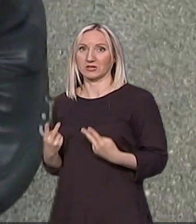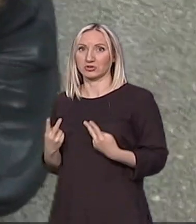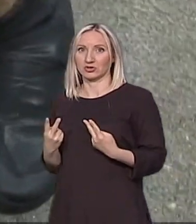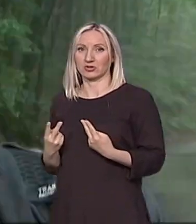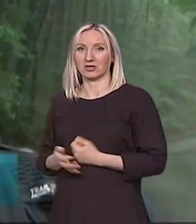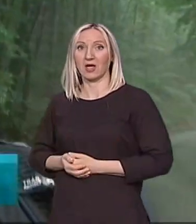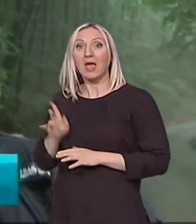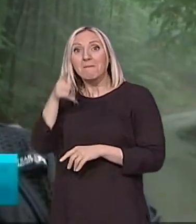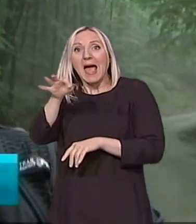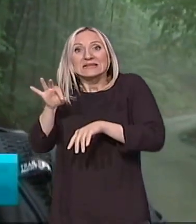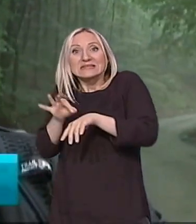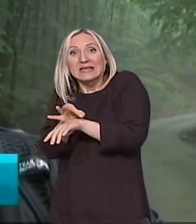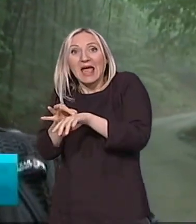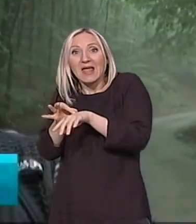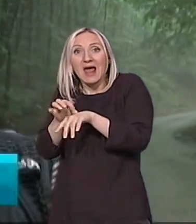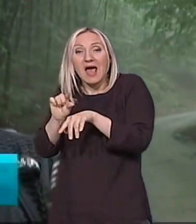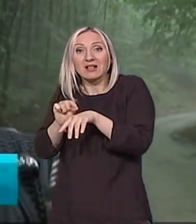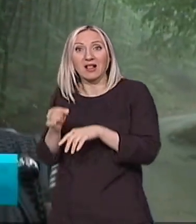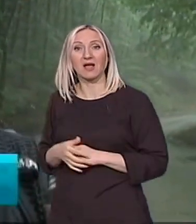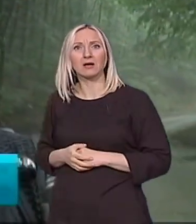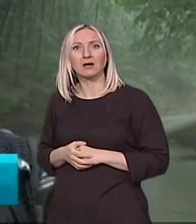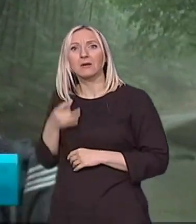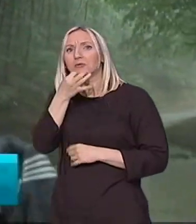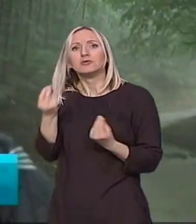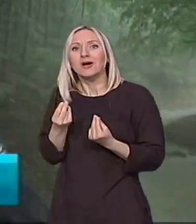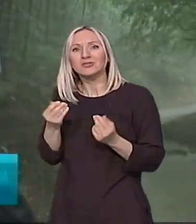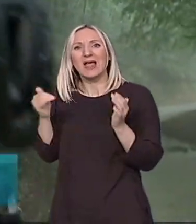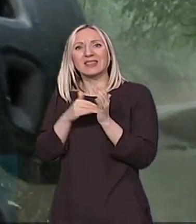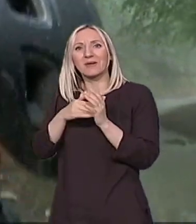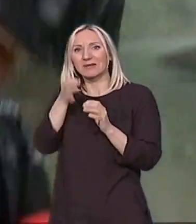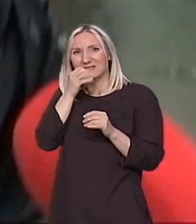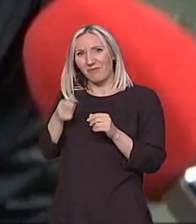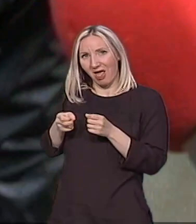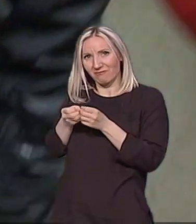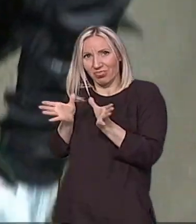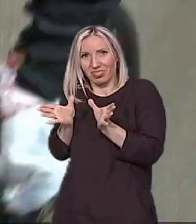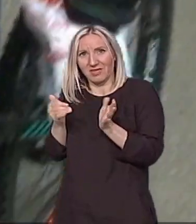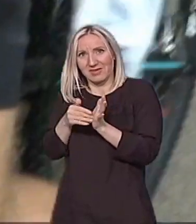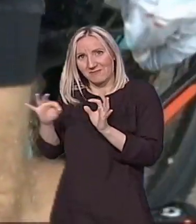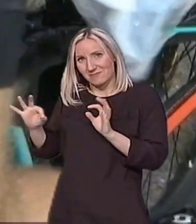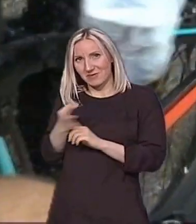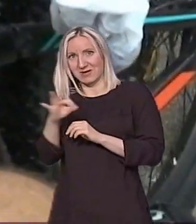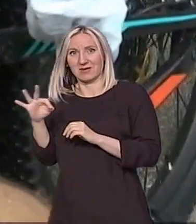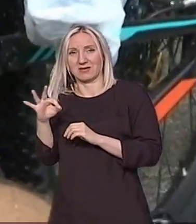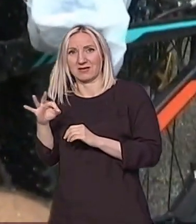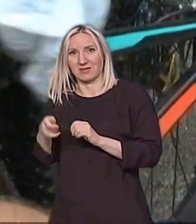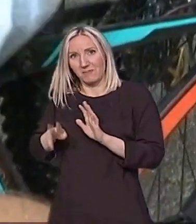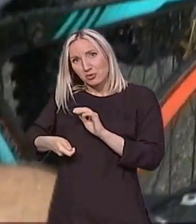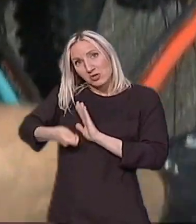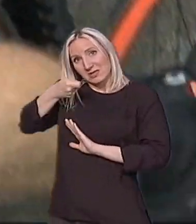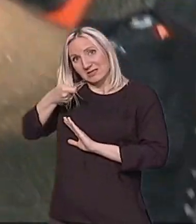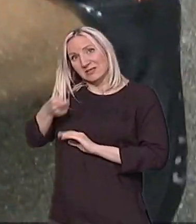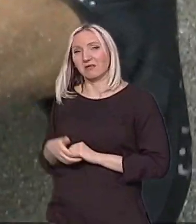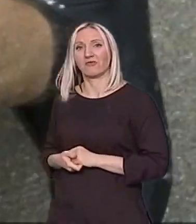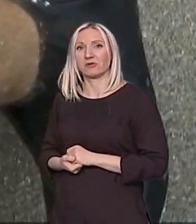mokre ruke. Da nemate zihir na dlumu. A zašto vam treba? Kada zakačim ovo dole, vidiš, malo pa da ne mogu da zašniram.